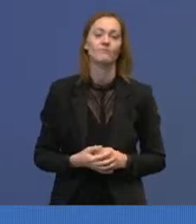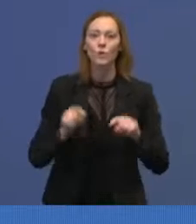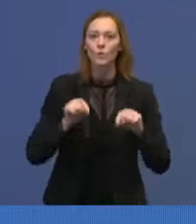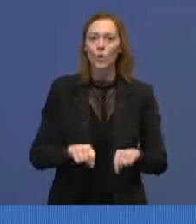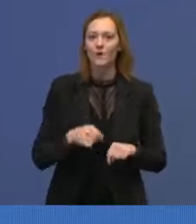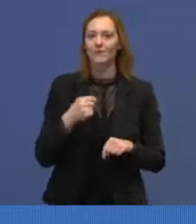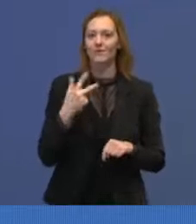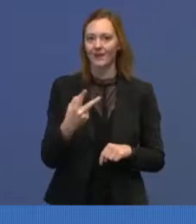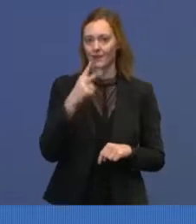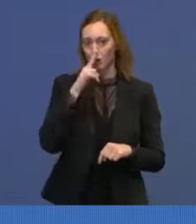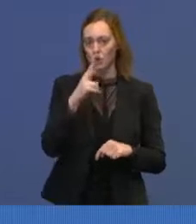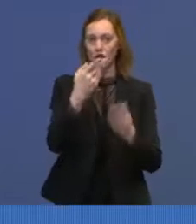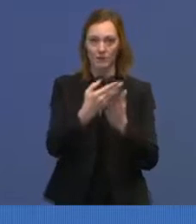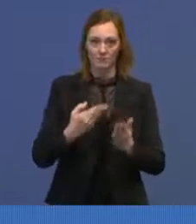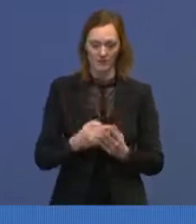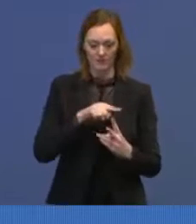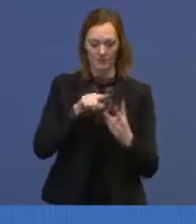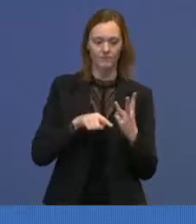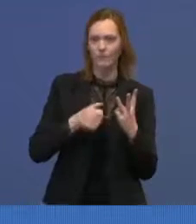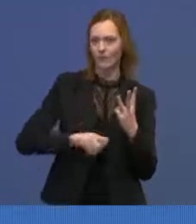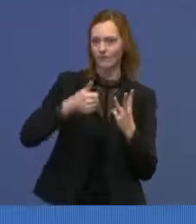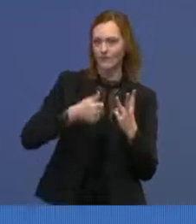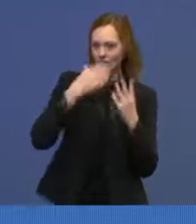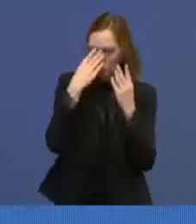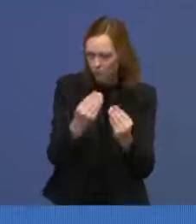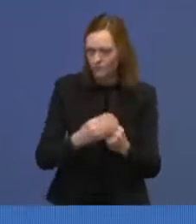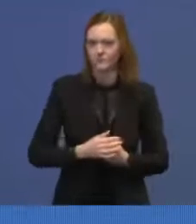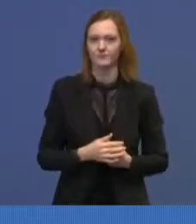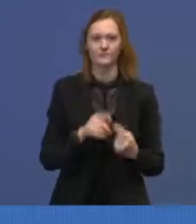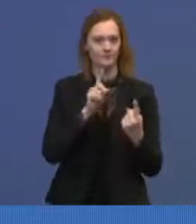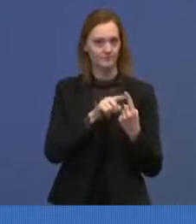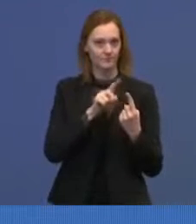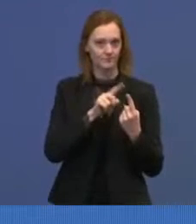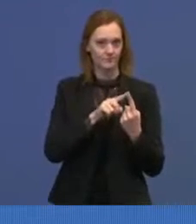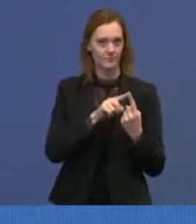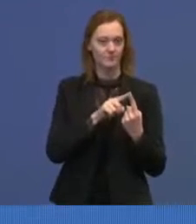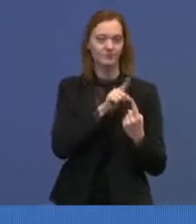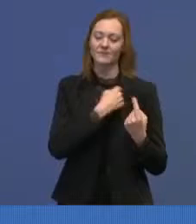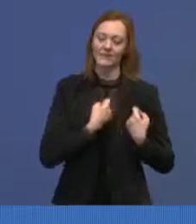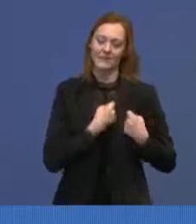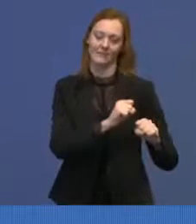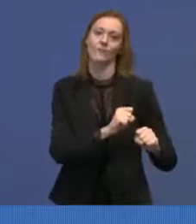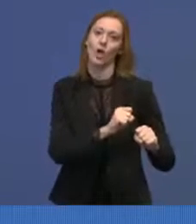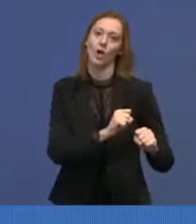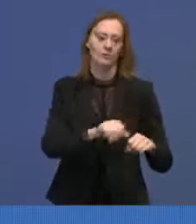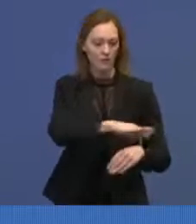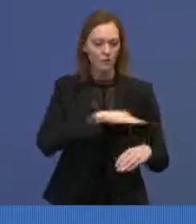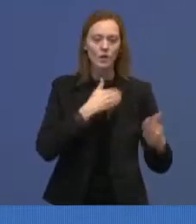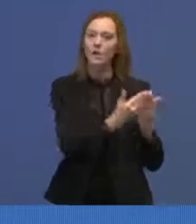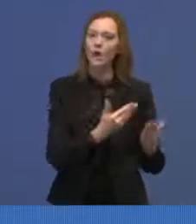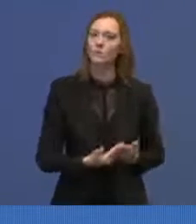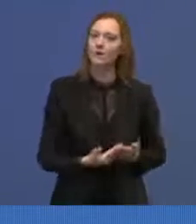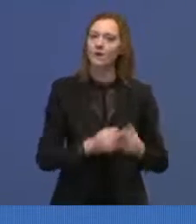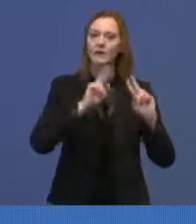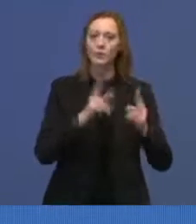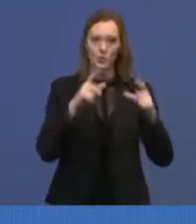saarnay 3 talooyin oo cusub waana muhiim in si wacan loo fahmo ka koobaad waa soo jeedin dalkoo dhan qusaysa oo ku saabsan in afdabo